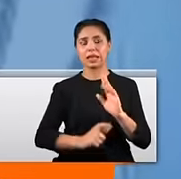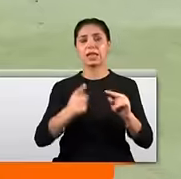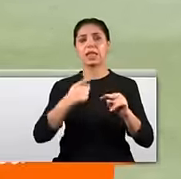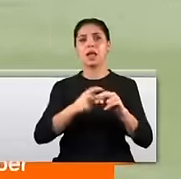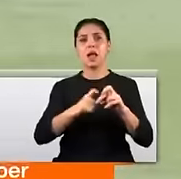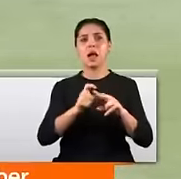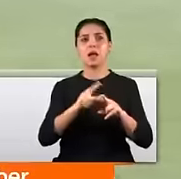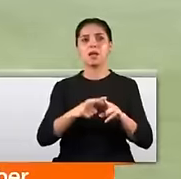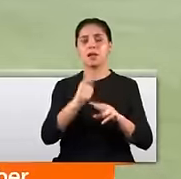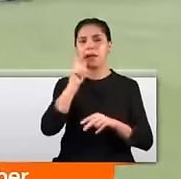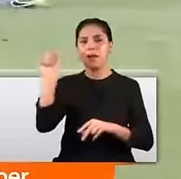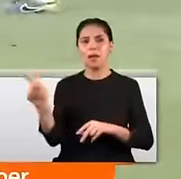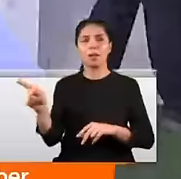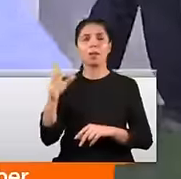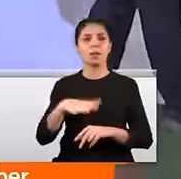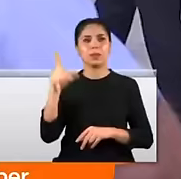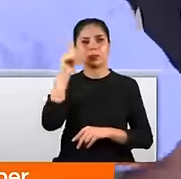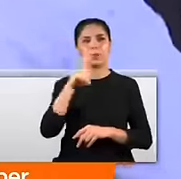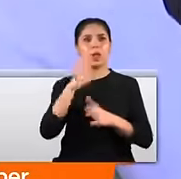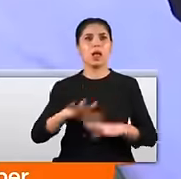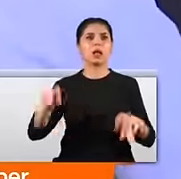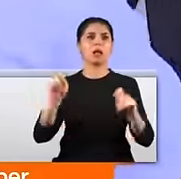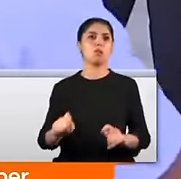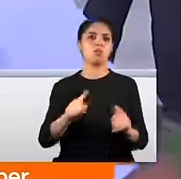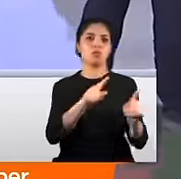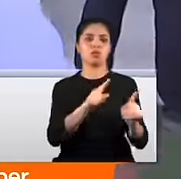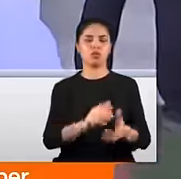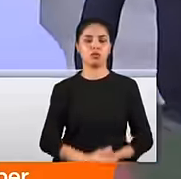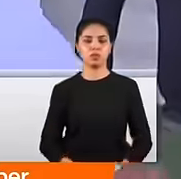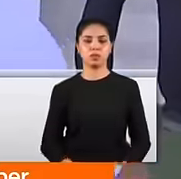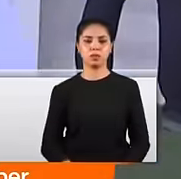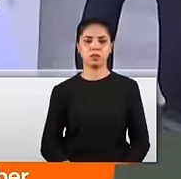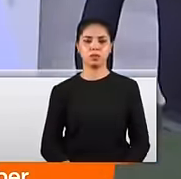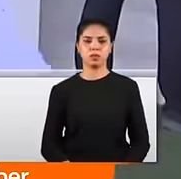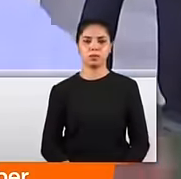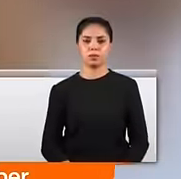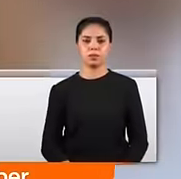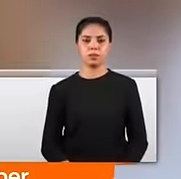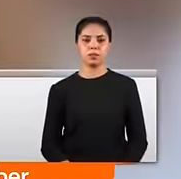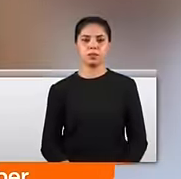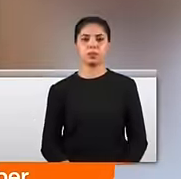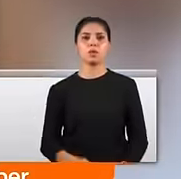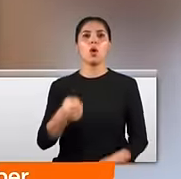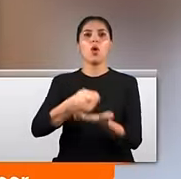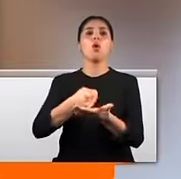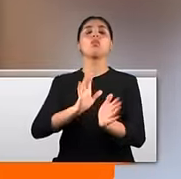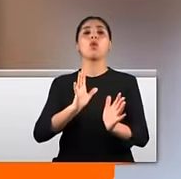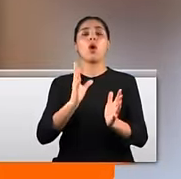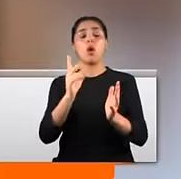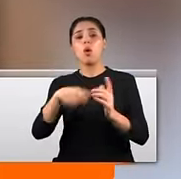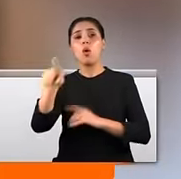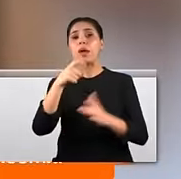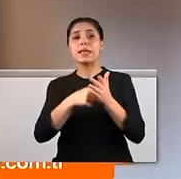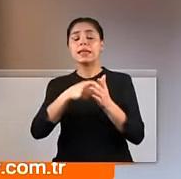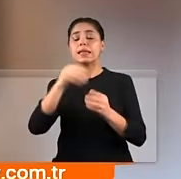isteği üzerine hazırladığı iddia edildi. İçindeyken bazen yaşarken tabii ki çok keyifliydi ama o anlar çabuk geçiyor. Ödeme yapılamayan isimler arasında